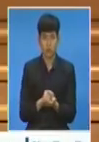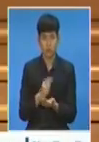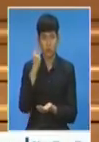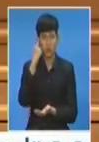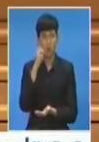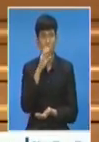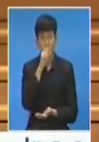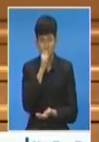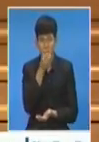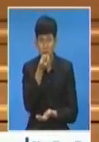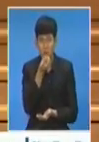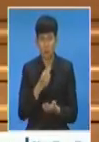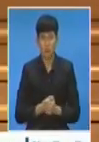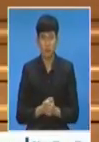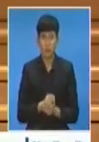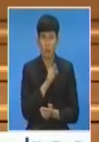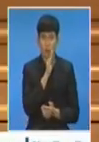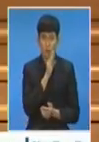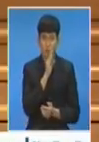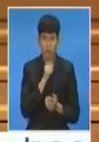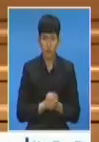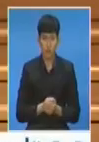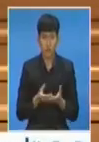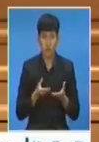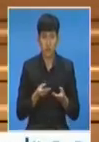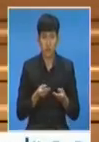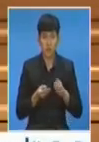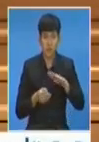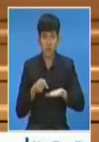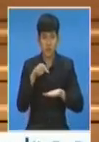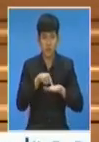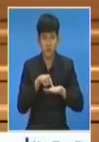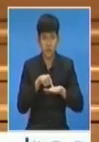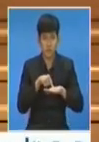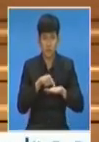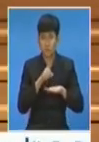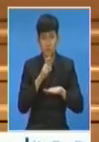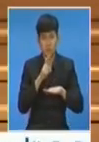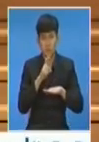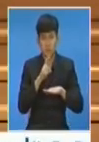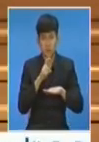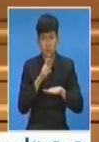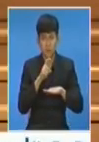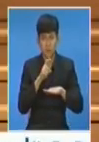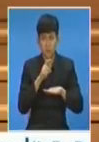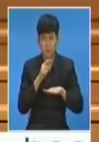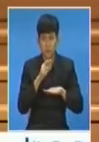ครับถ้าบนบกถูกทำลายเร